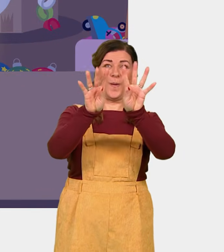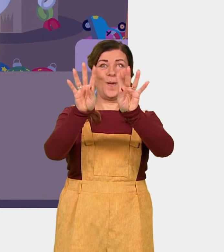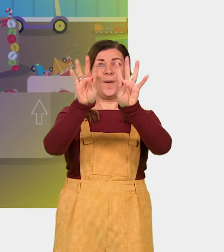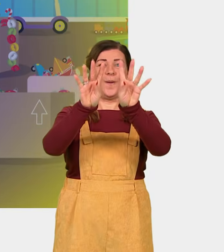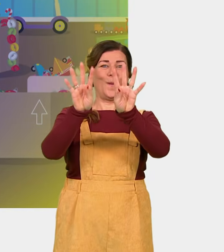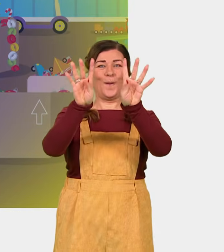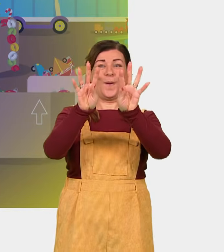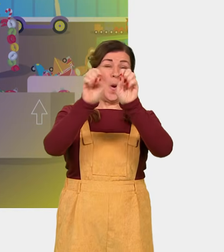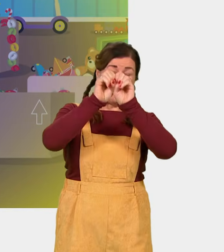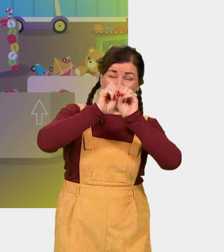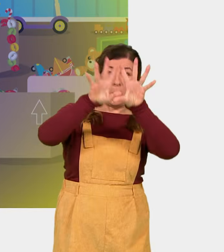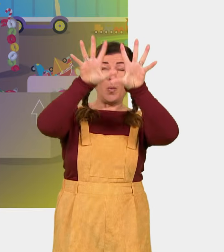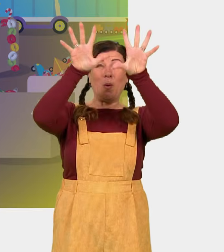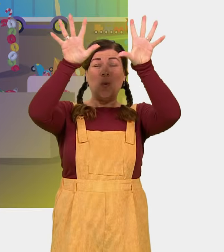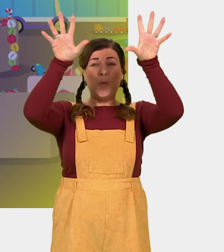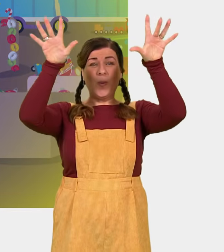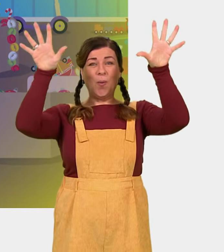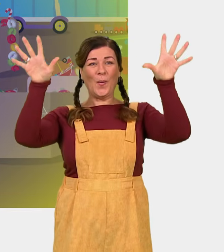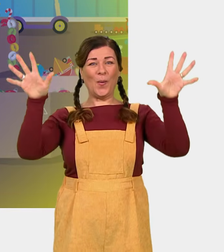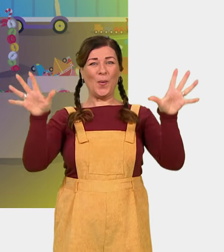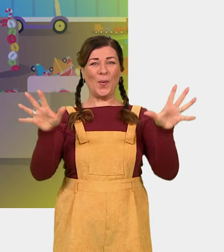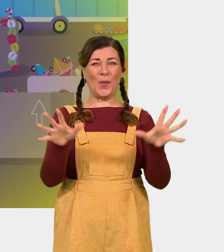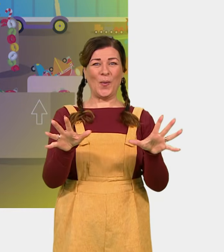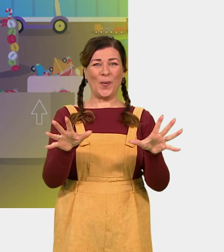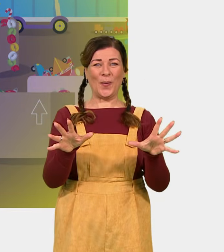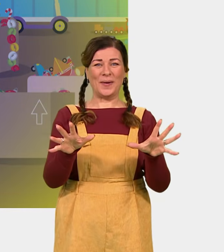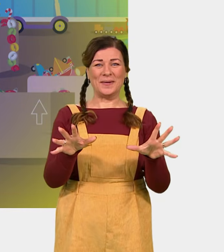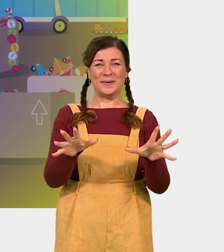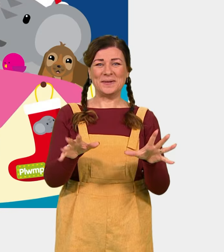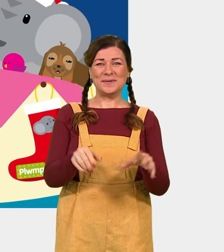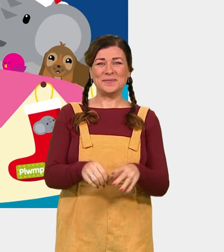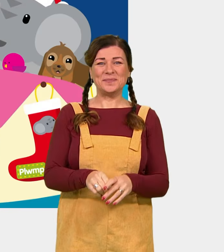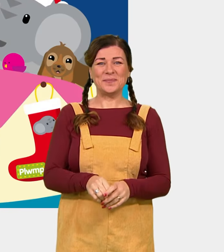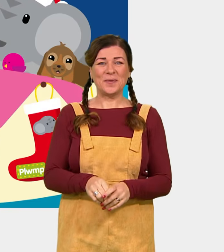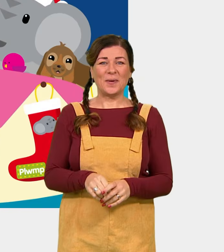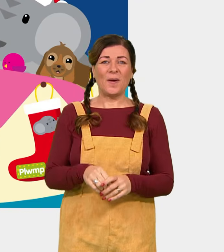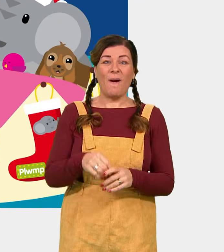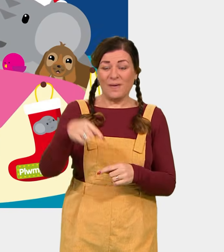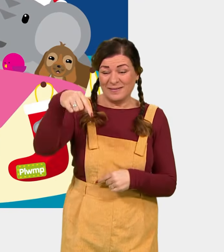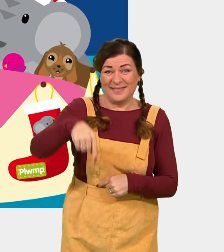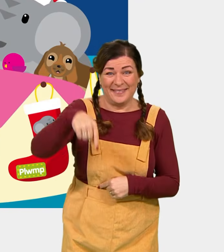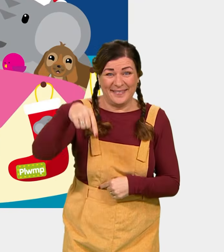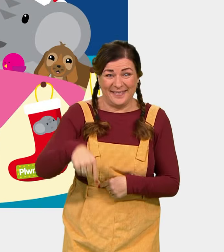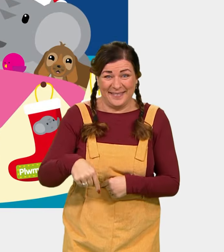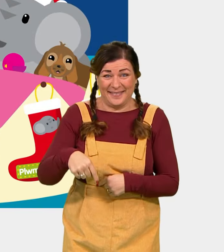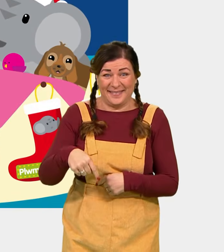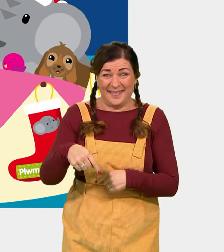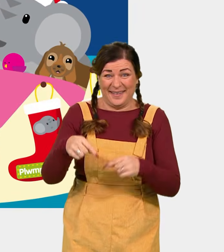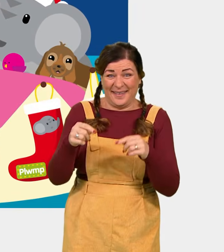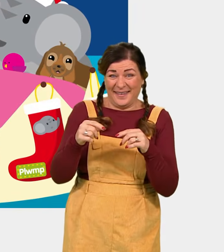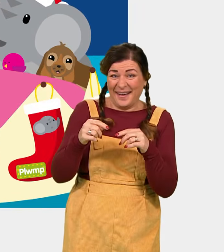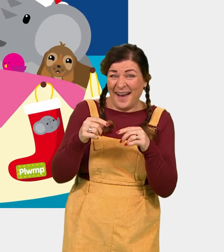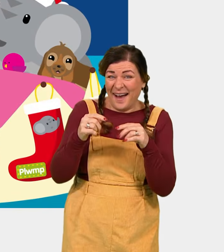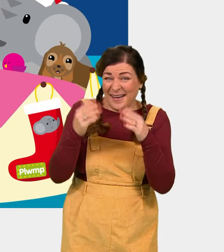ganwyllbren, llenwodd yr atig gyda golau llachar. Nôl yn yr ystafell fyw,